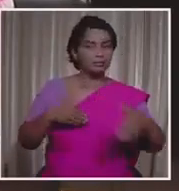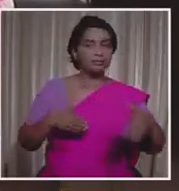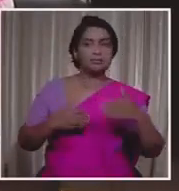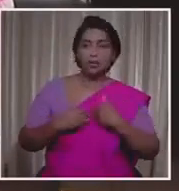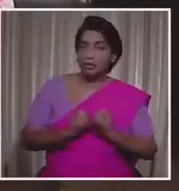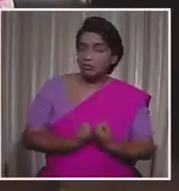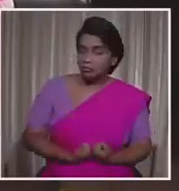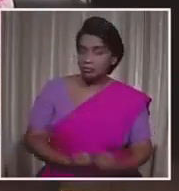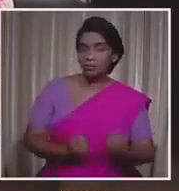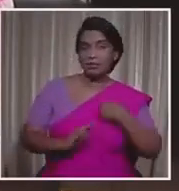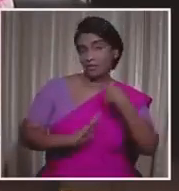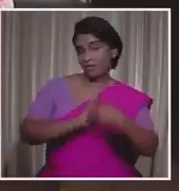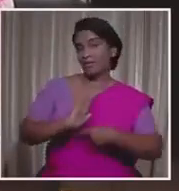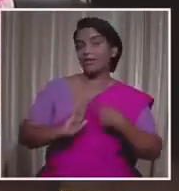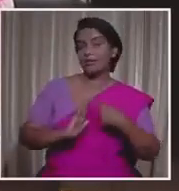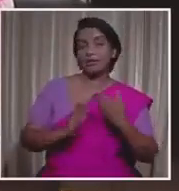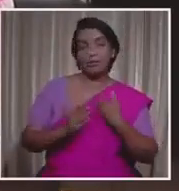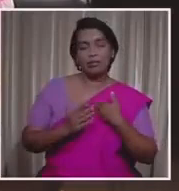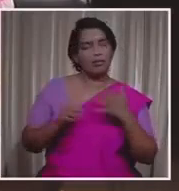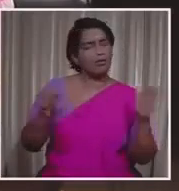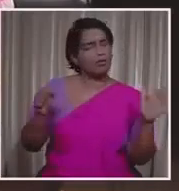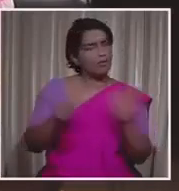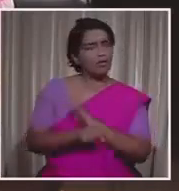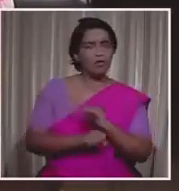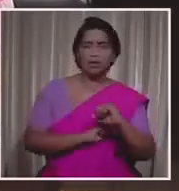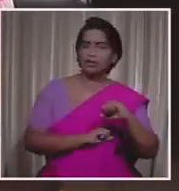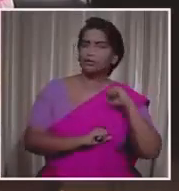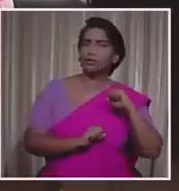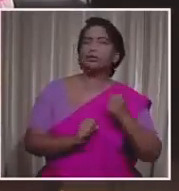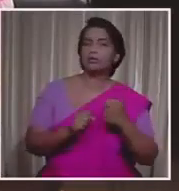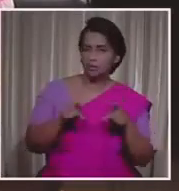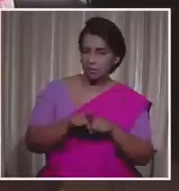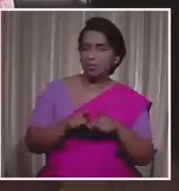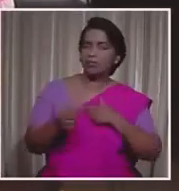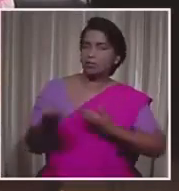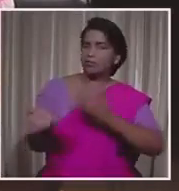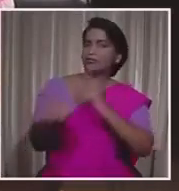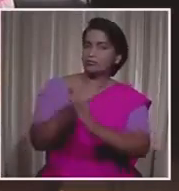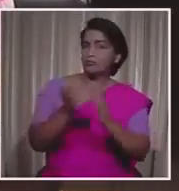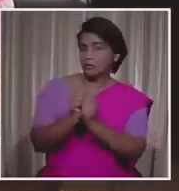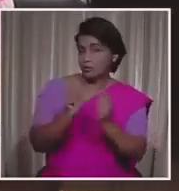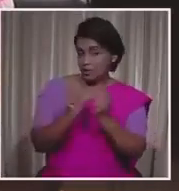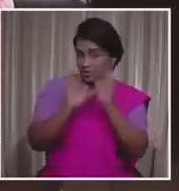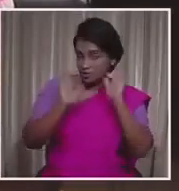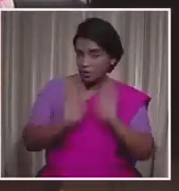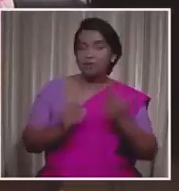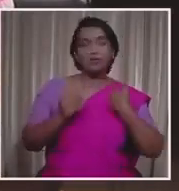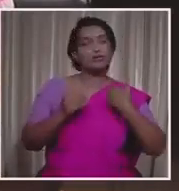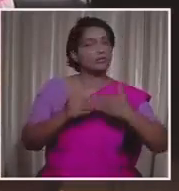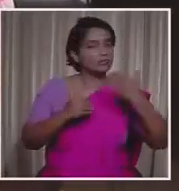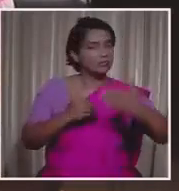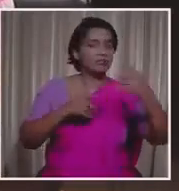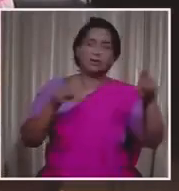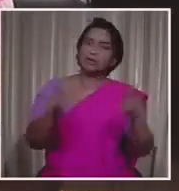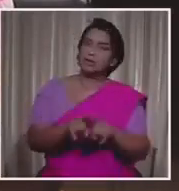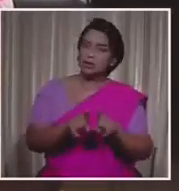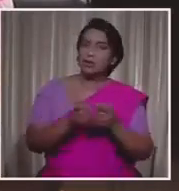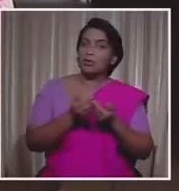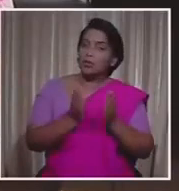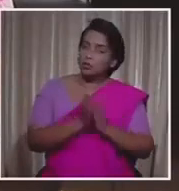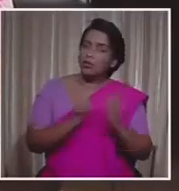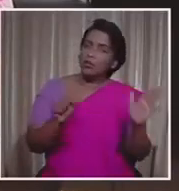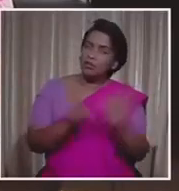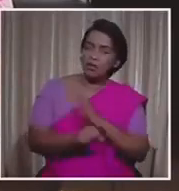උපන් මව්බිමට මාගේ උපරිම ශක්ති ප්‍රමාණයෙන් සේවය කළ පරිදිම ඉදිරියටත් ඒ සඳහා මාගේ